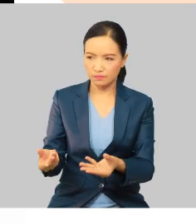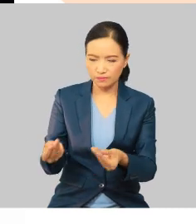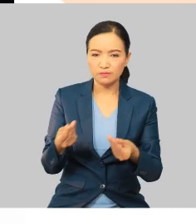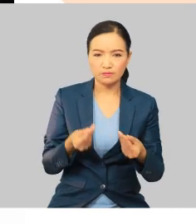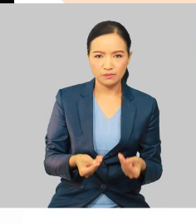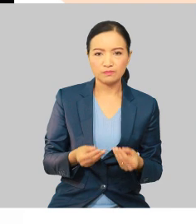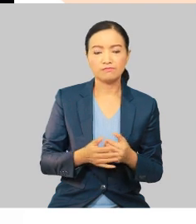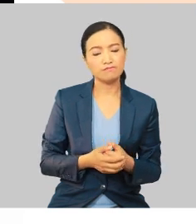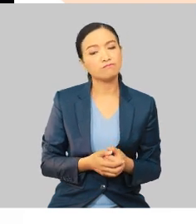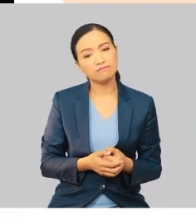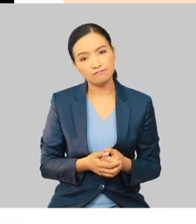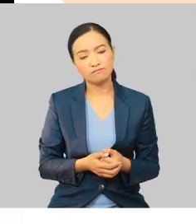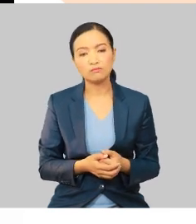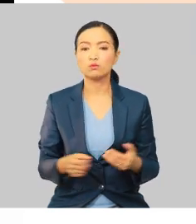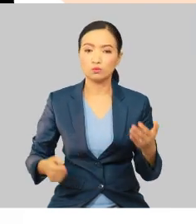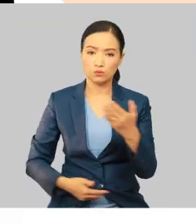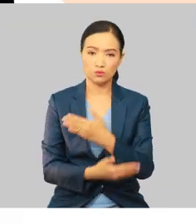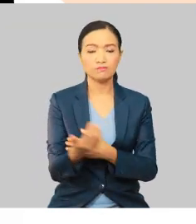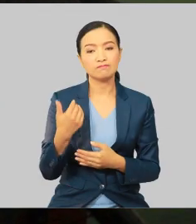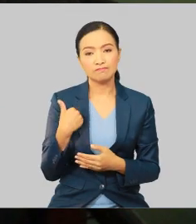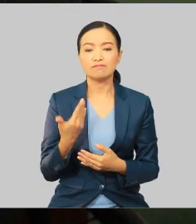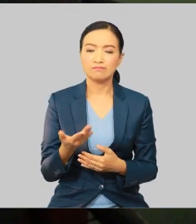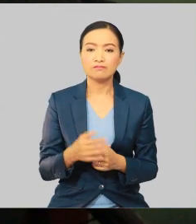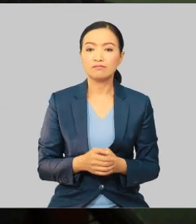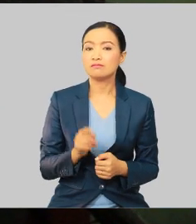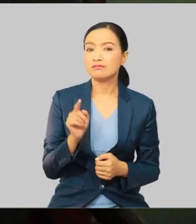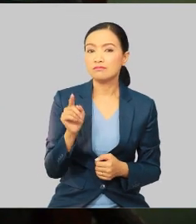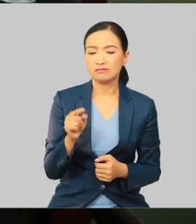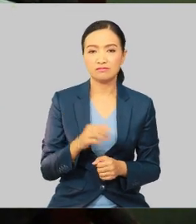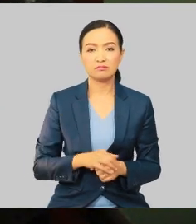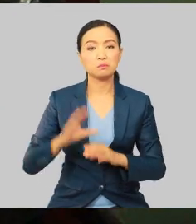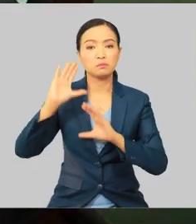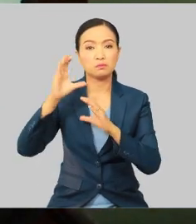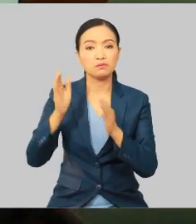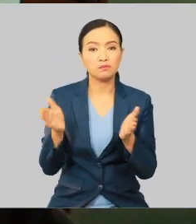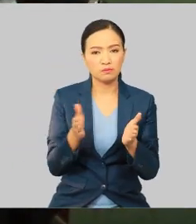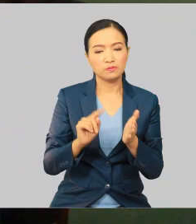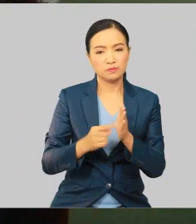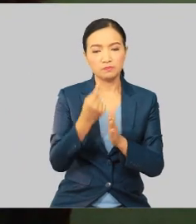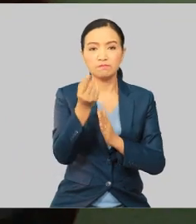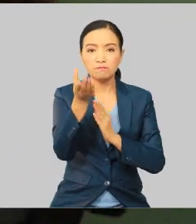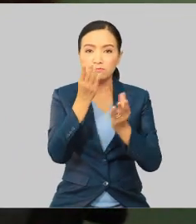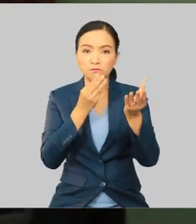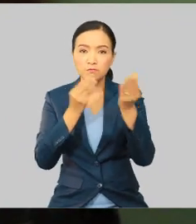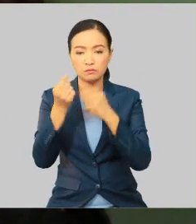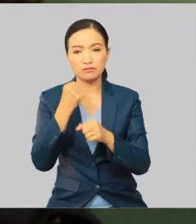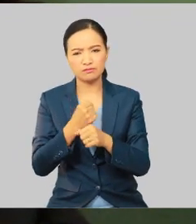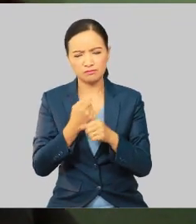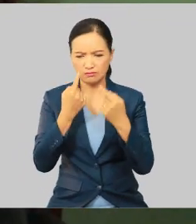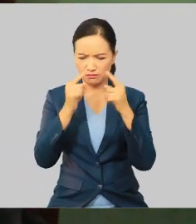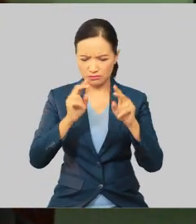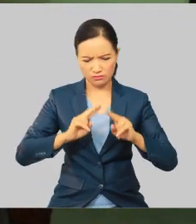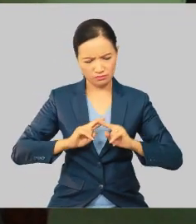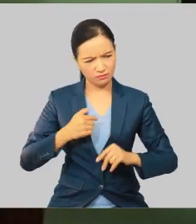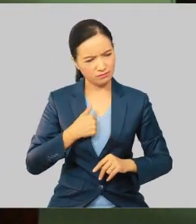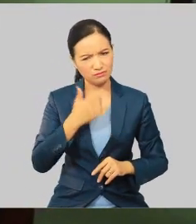าให้ค่ะแล้วก็หนูก็เลยถือโอกาสนั้นแล้วก็งานนี้คือที่ทำก็คือเริ่มทำแล้วก็เริ่มเรียนรู้ไปด้วยก็แปลกใจ